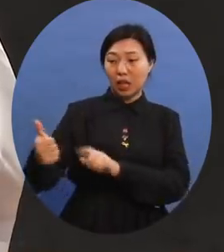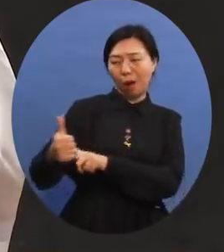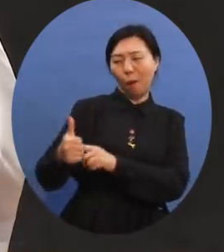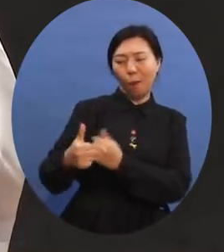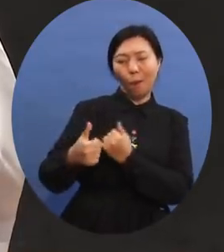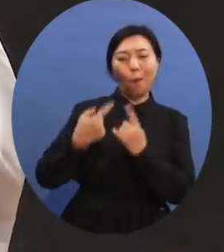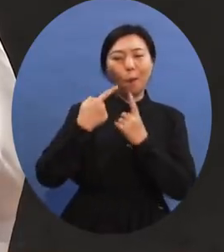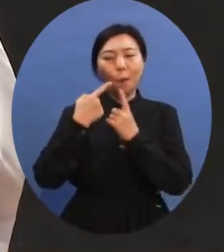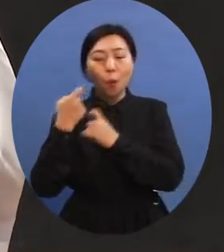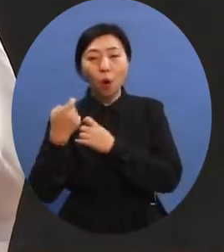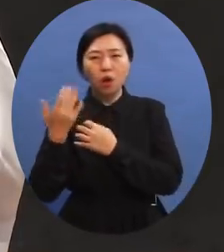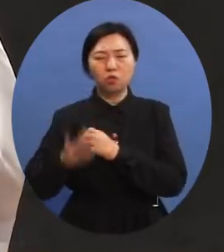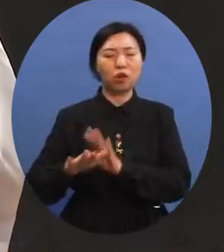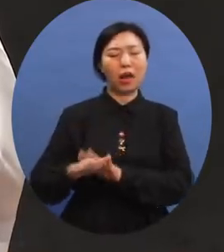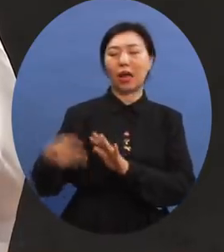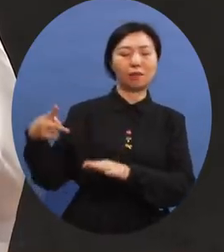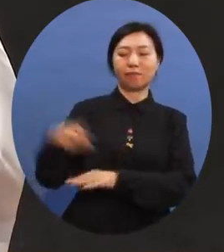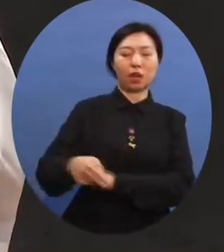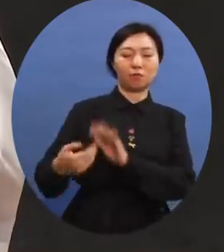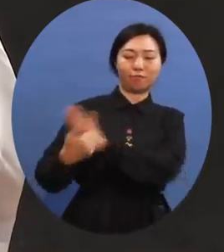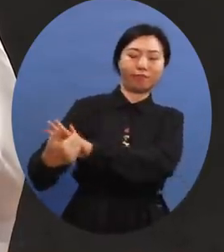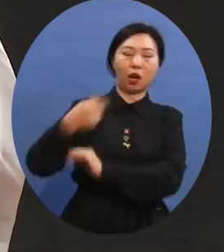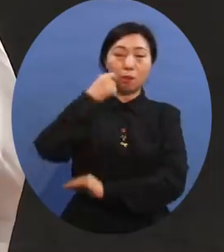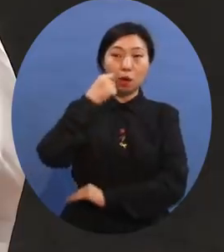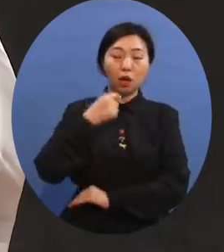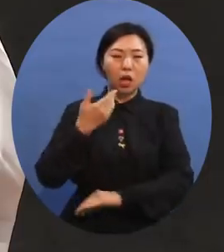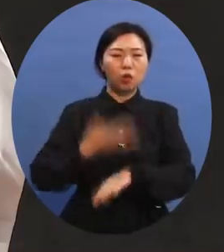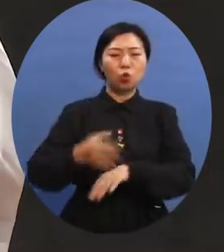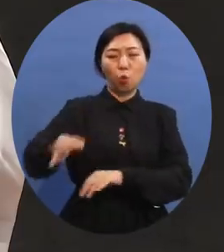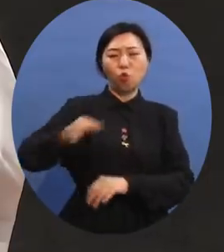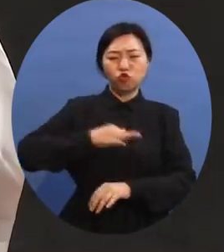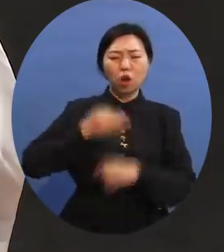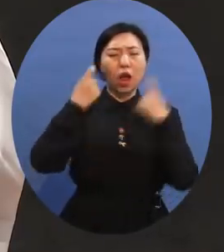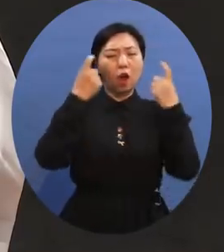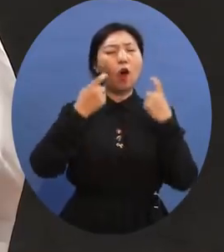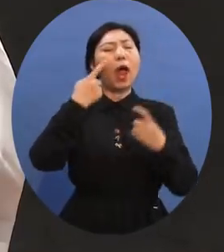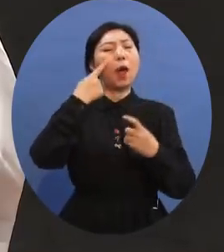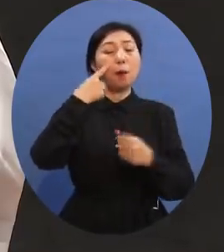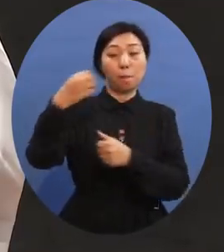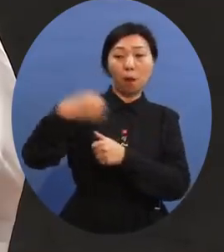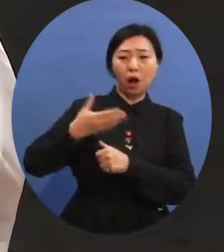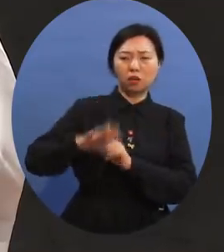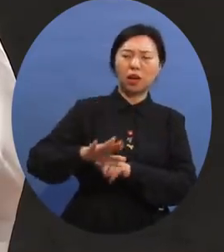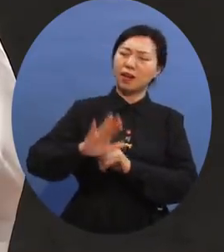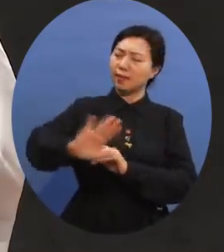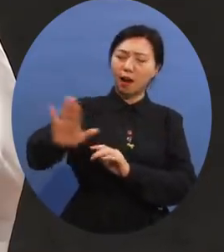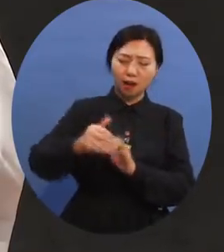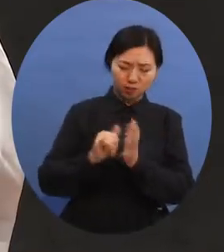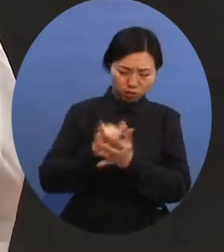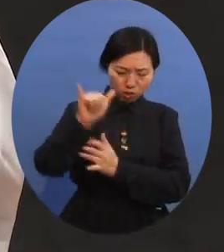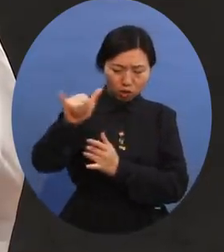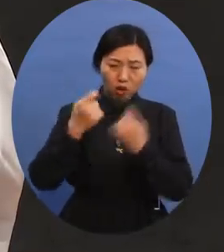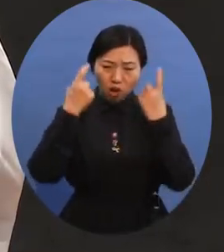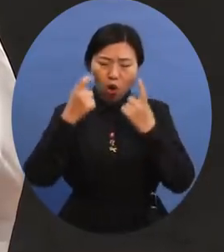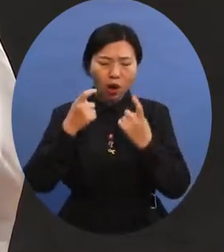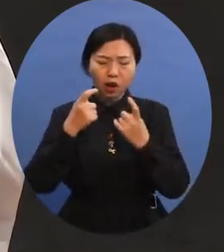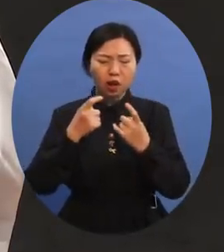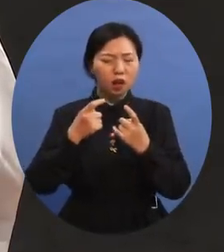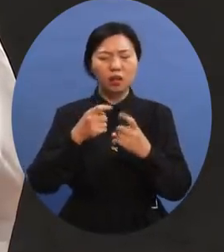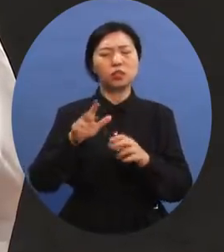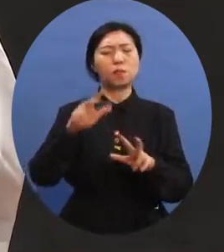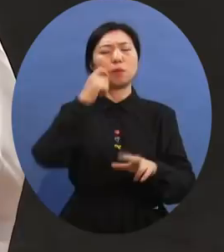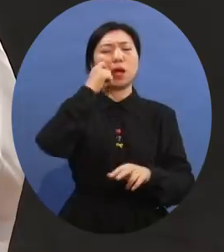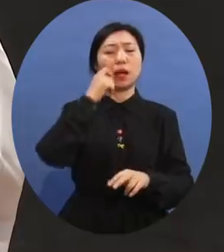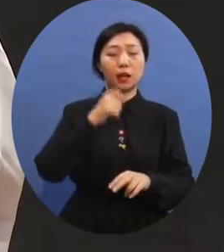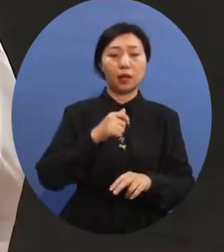하고 누가 돈을 주고 해외여행 갔다 오라 해도 내가 지금 그거 갈 여유가 어딨노? 난 귀찮다, 막. 안 그러면 꼭 가족이 가자